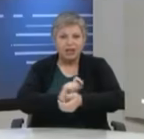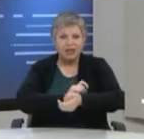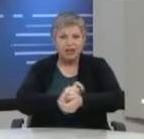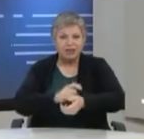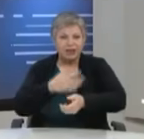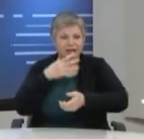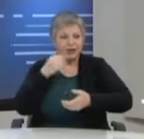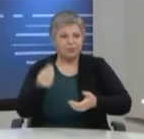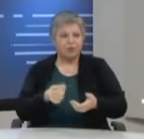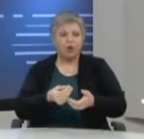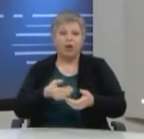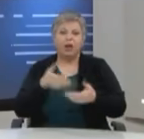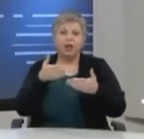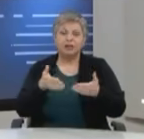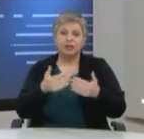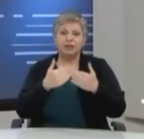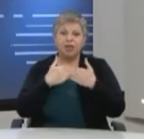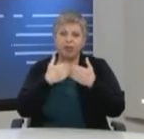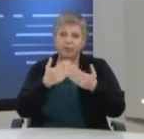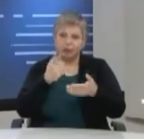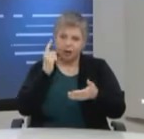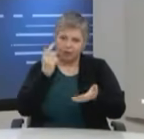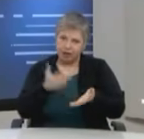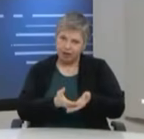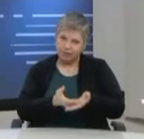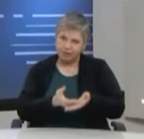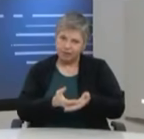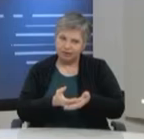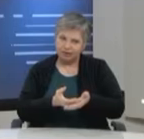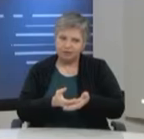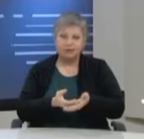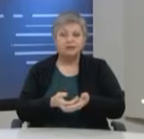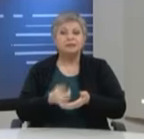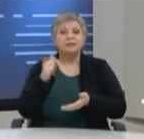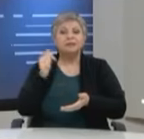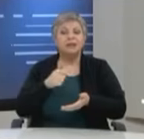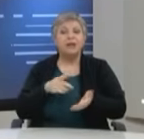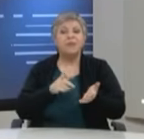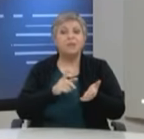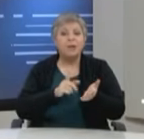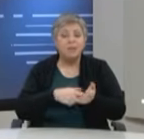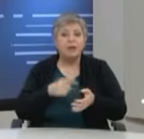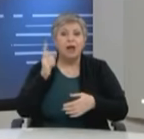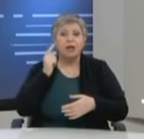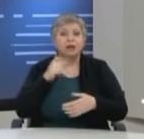Νομίζω ότι αντιλαμβάνεστε τις δραματικές επιπτώσεις αυτού που πάτε να κάνετε.